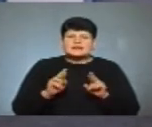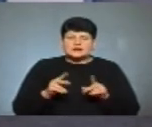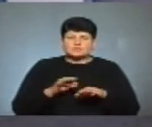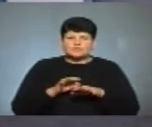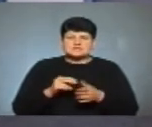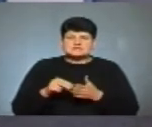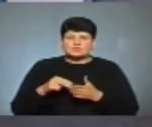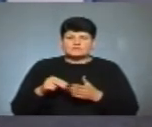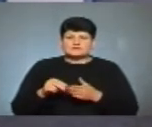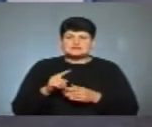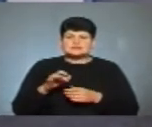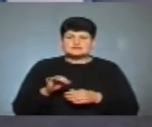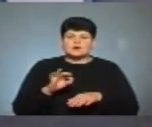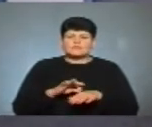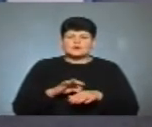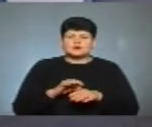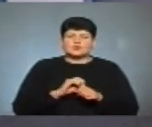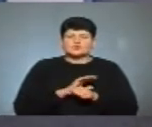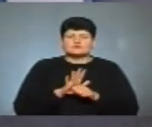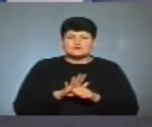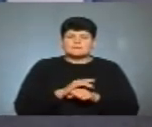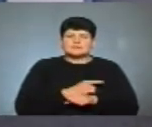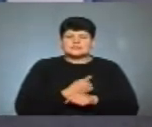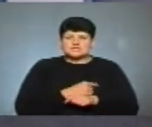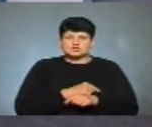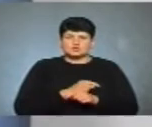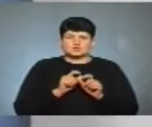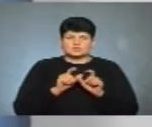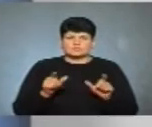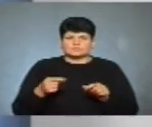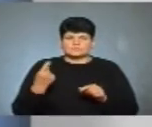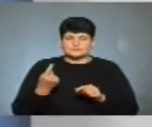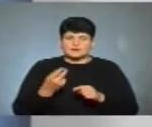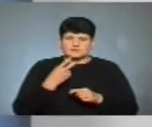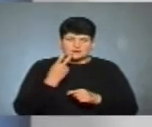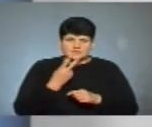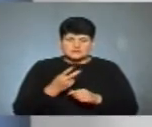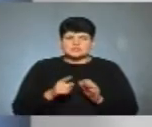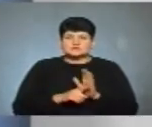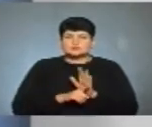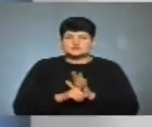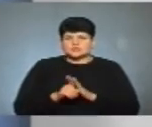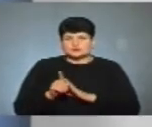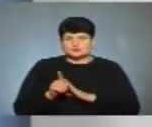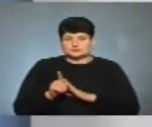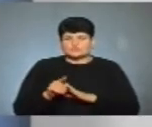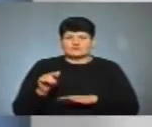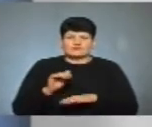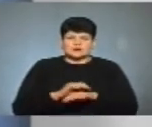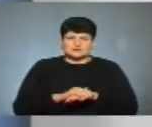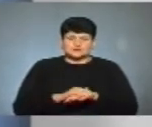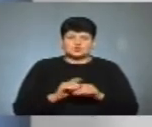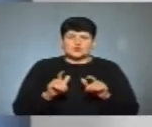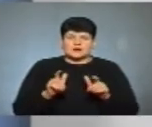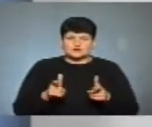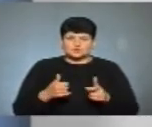закупівлі засобів для хворих на коронавірус медичні установи Тернопільщини? Бачите, спочатку фактично